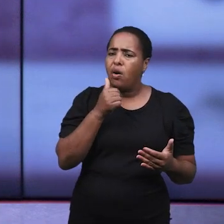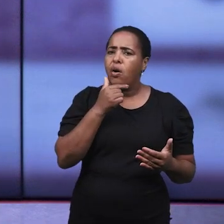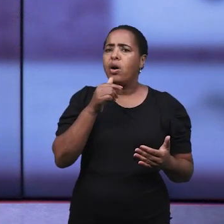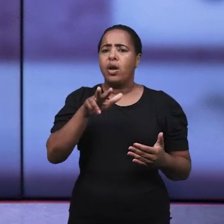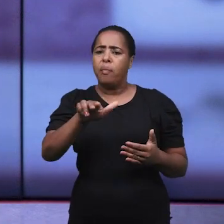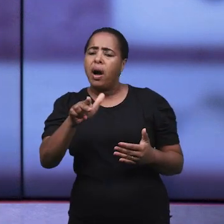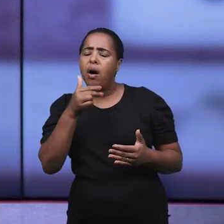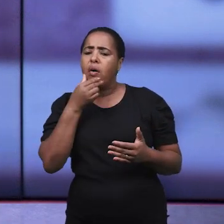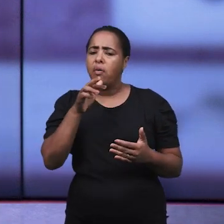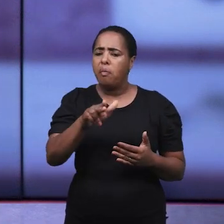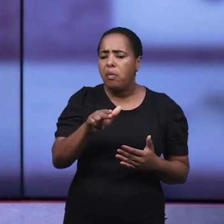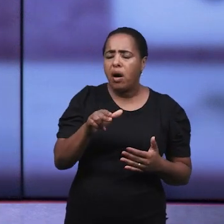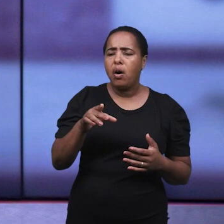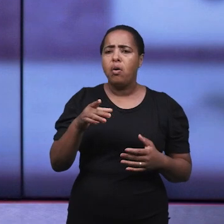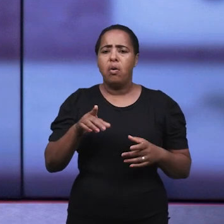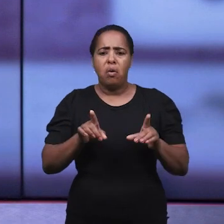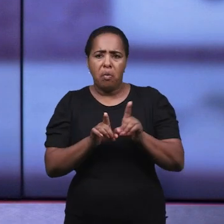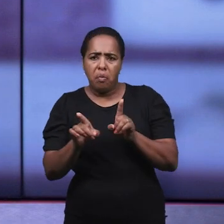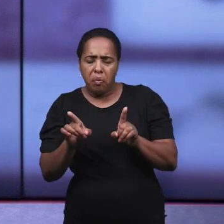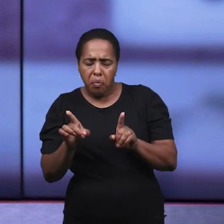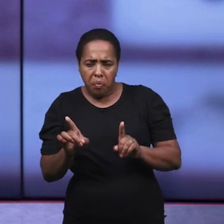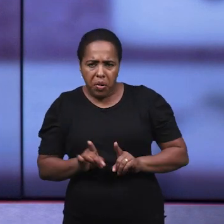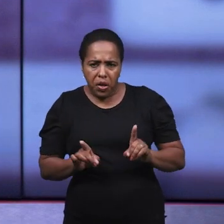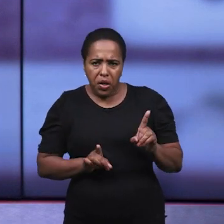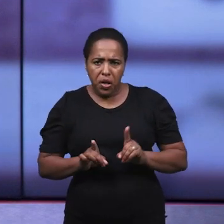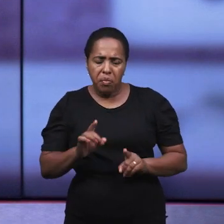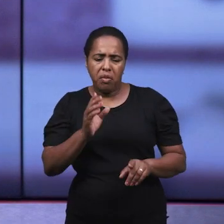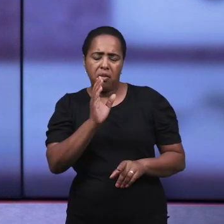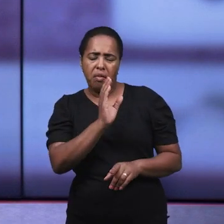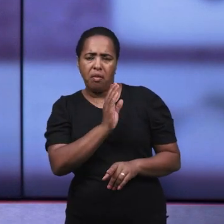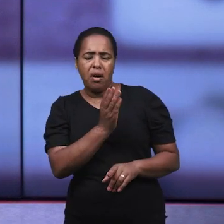entre les frères, cousins ou amis.